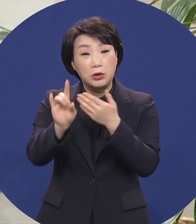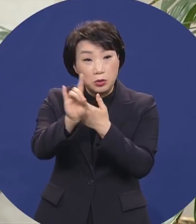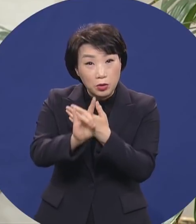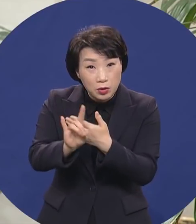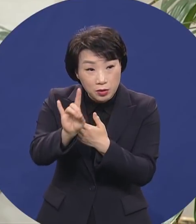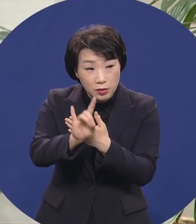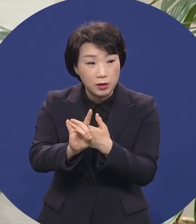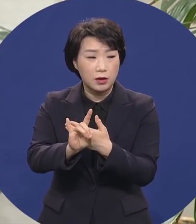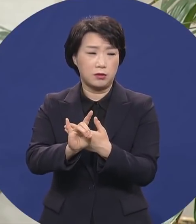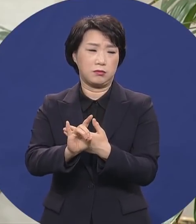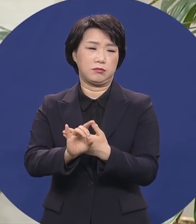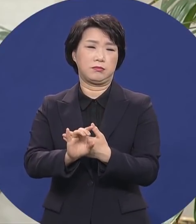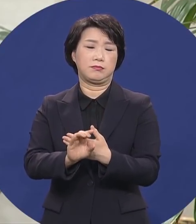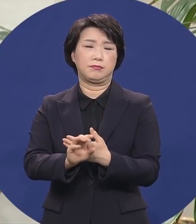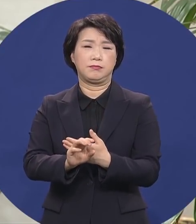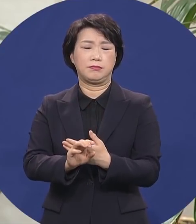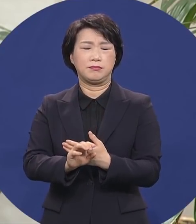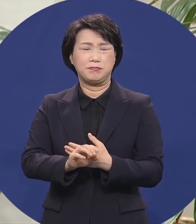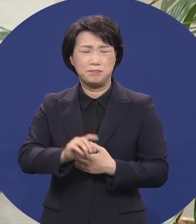외식하고